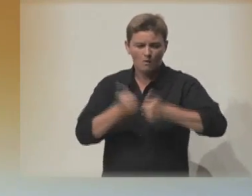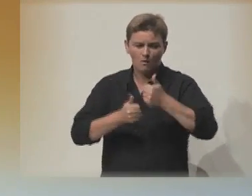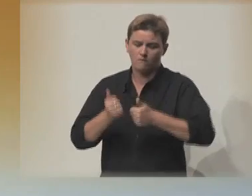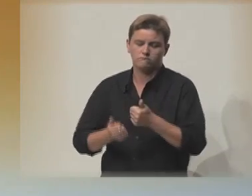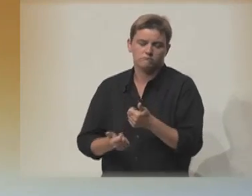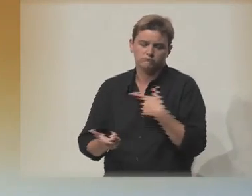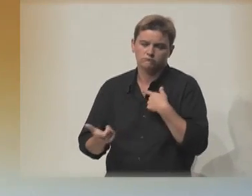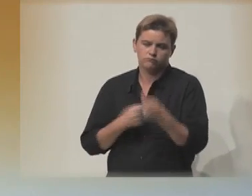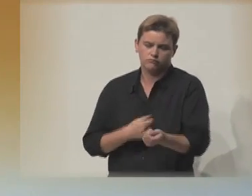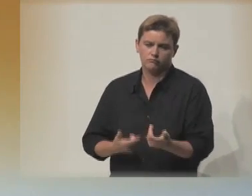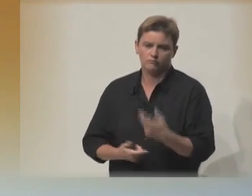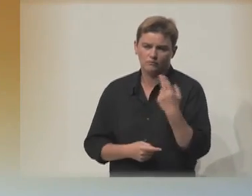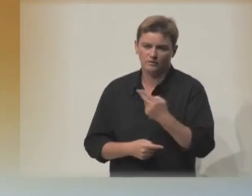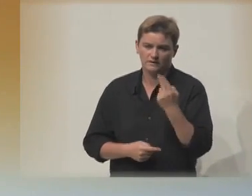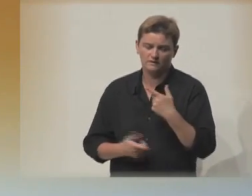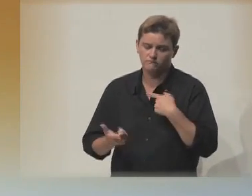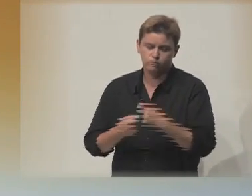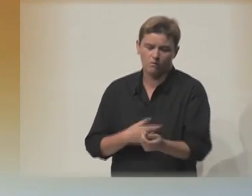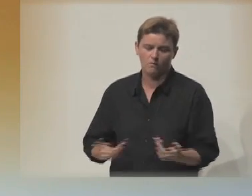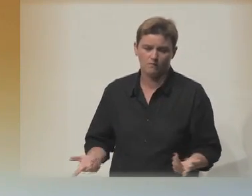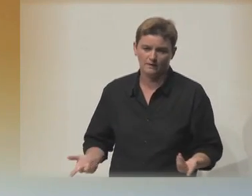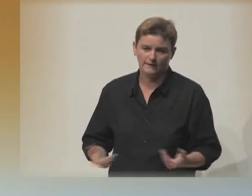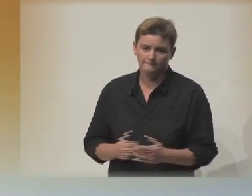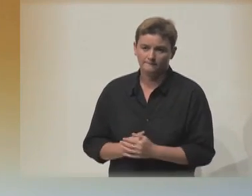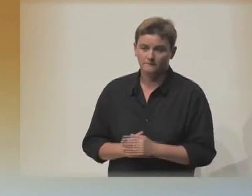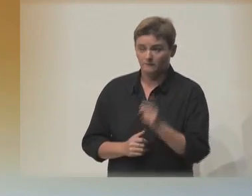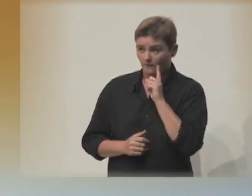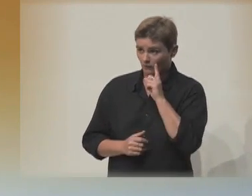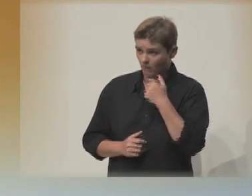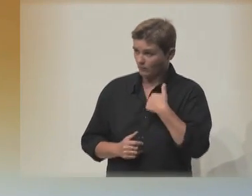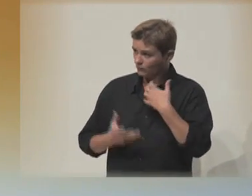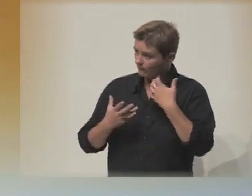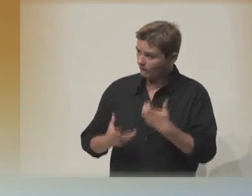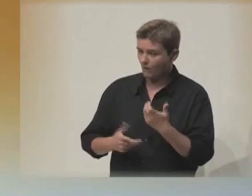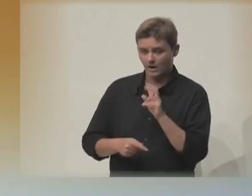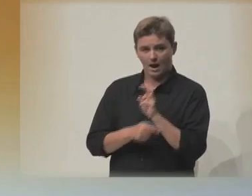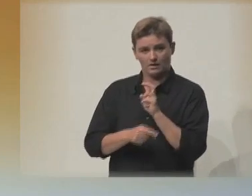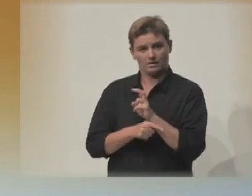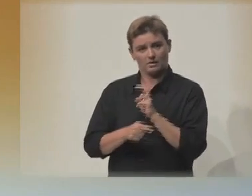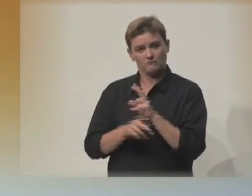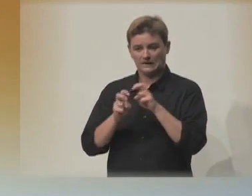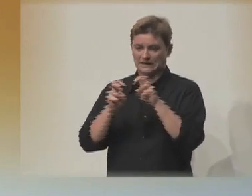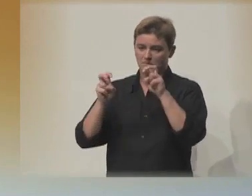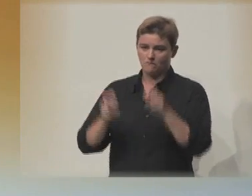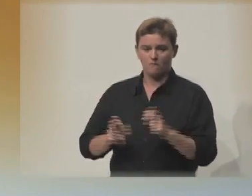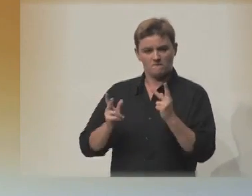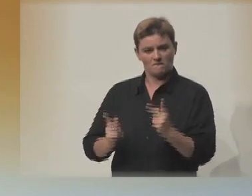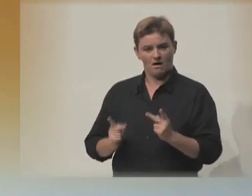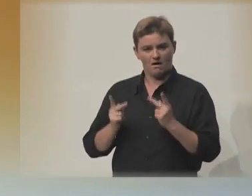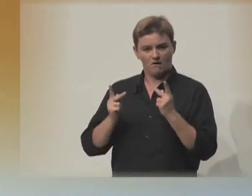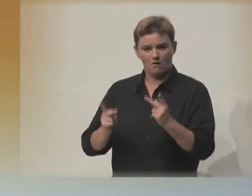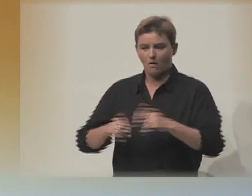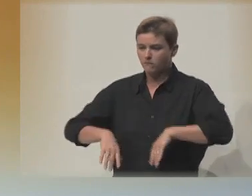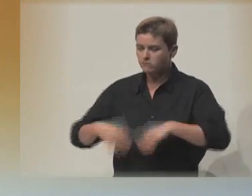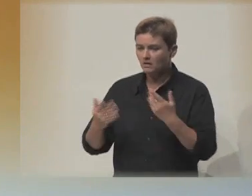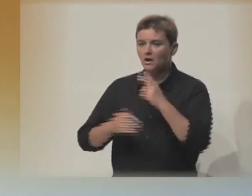s'applique à l'organisation de l'université française, tout simplement parce que nous voulons conserver des diplômes équivalents, qu'on les passe